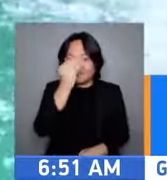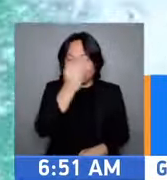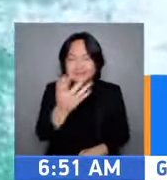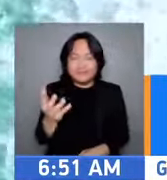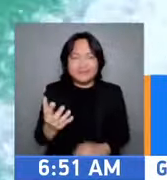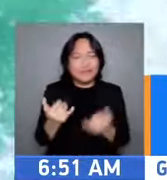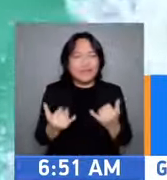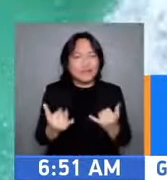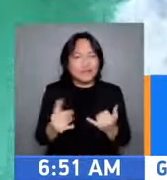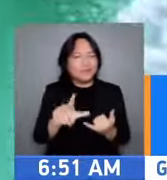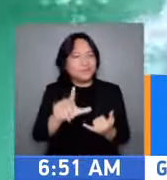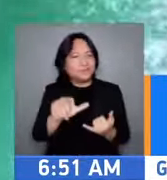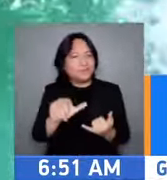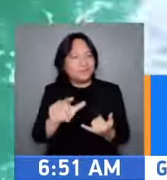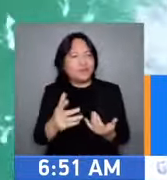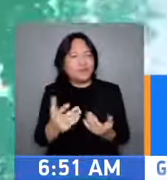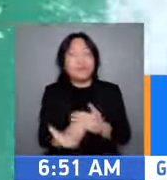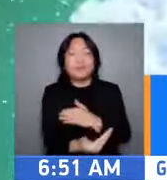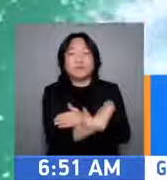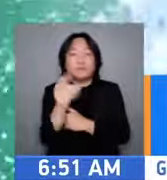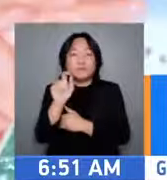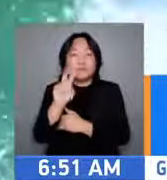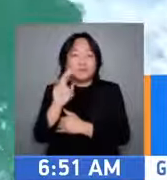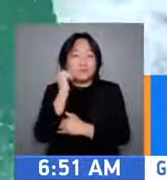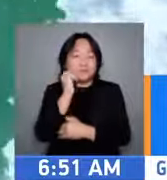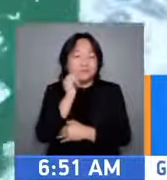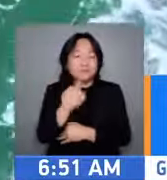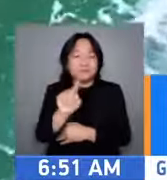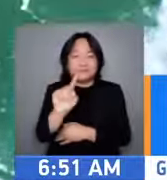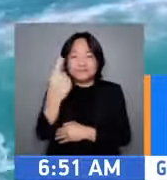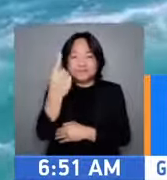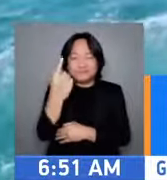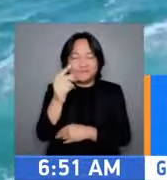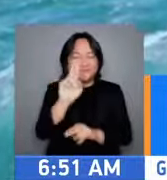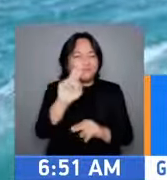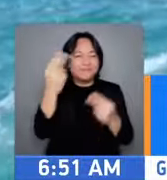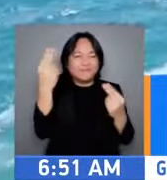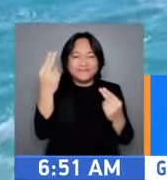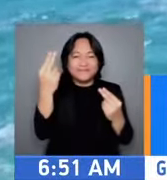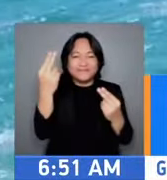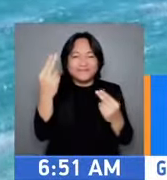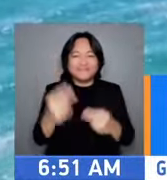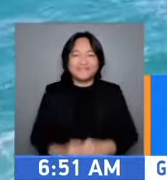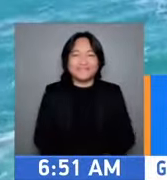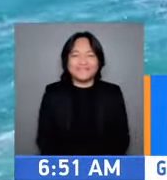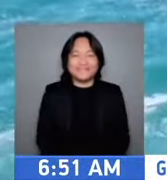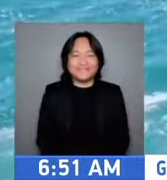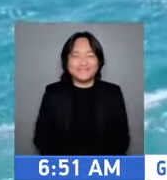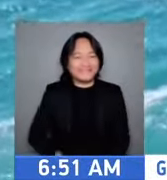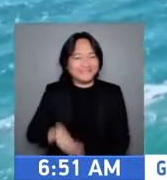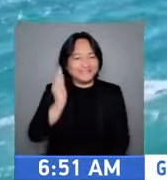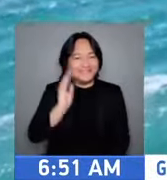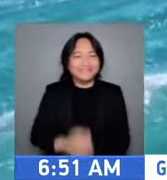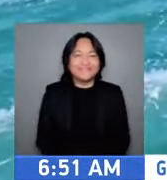pang balisang morning show, saan laging ulang ka? Ulang! Hinig! Let's go!